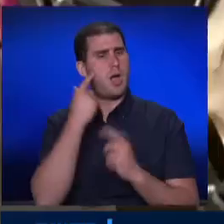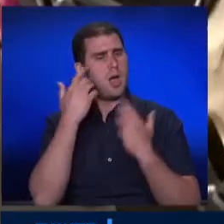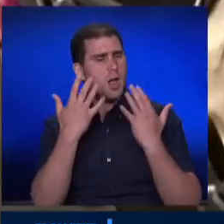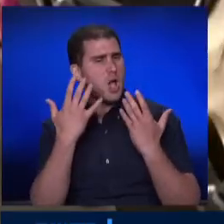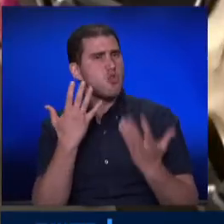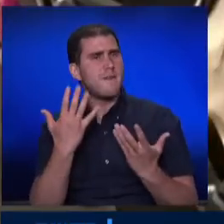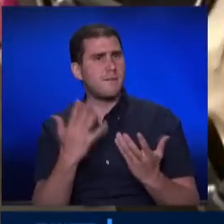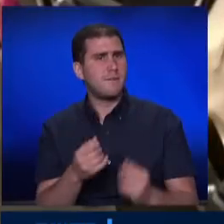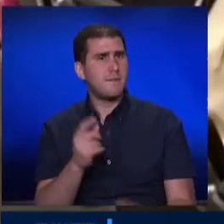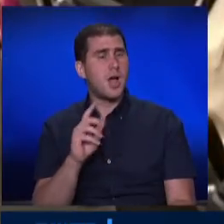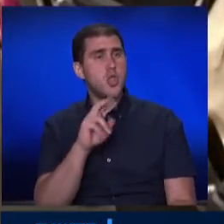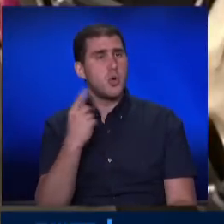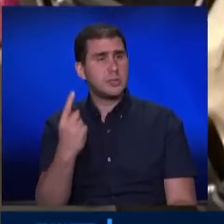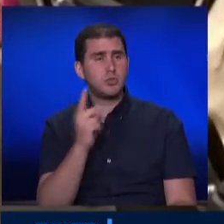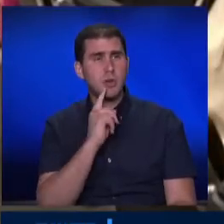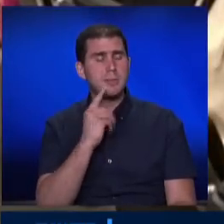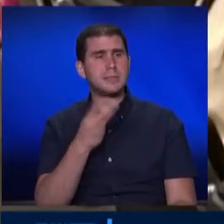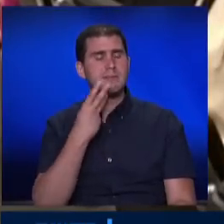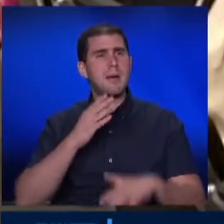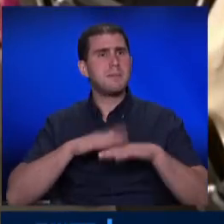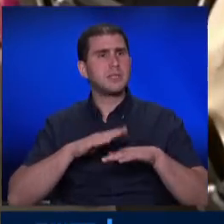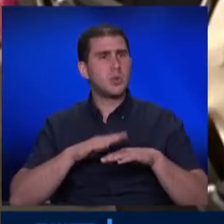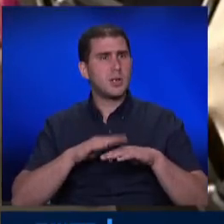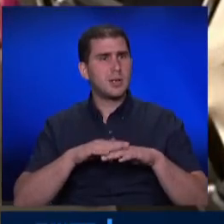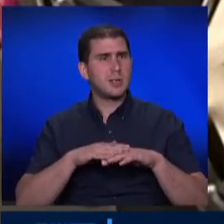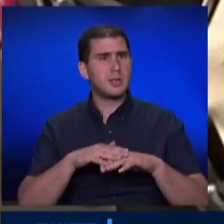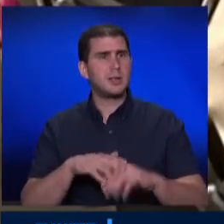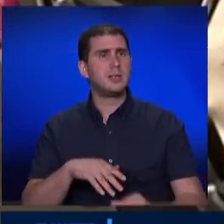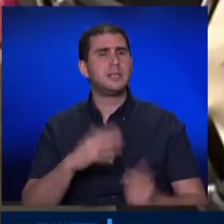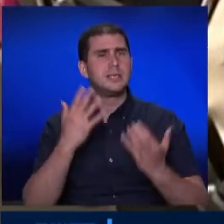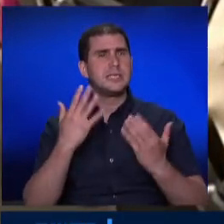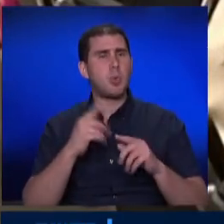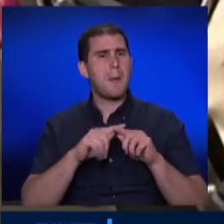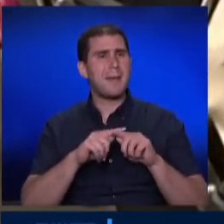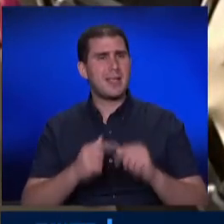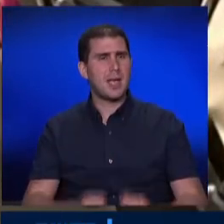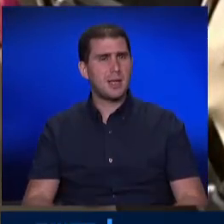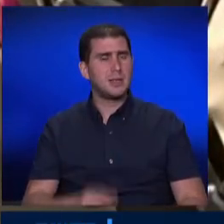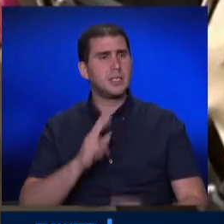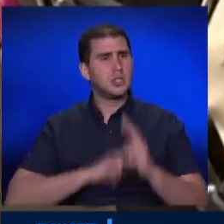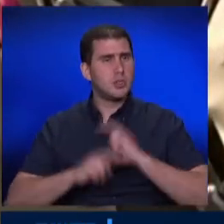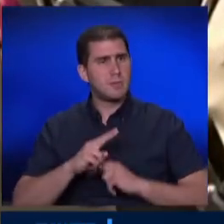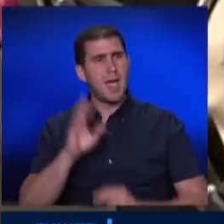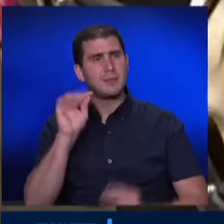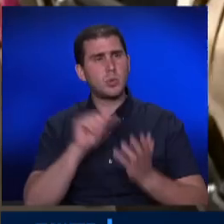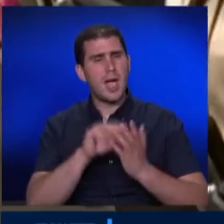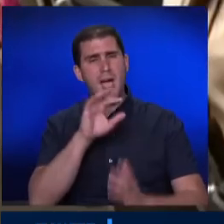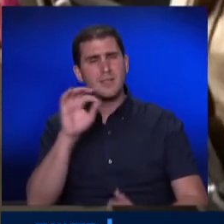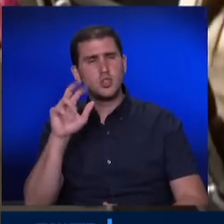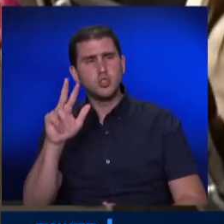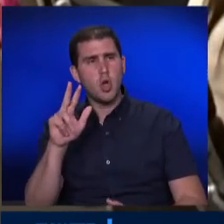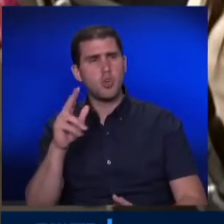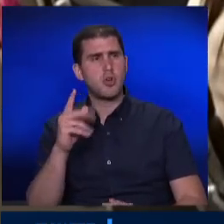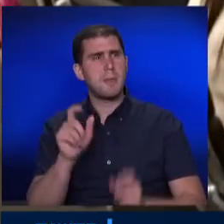לחשוב. הנושא הזה נקרא בשפה המקצועית דיספוריה מגדרית, סובלים ממנו